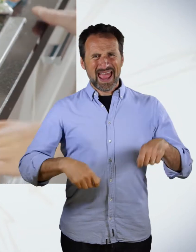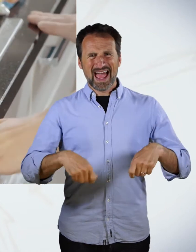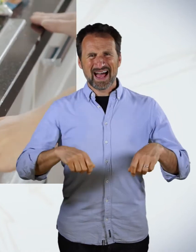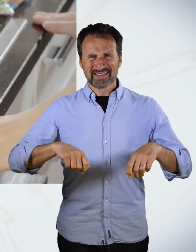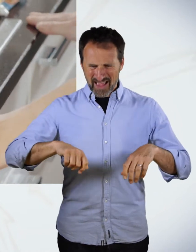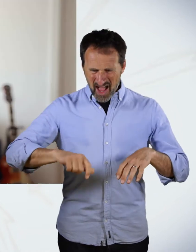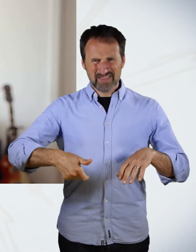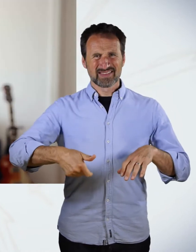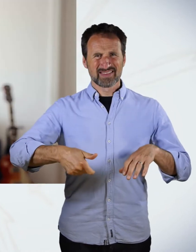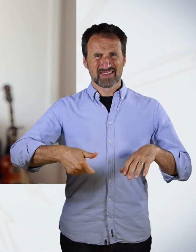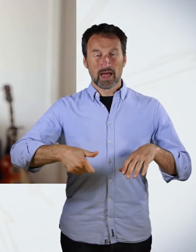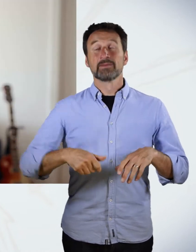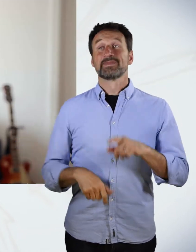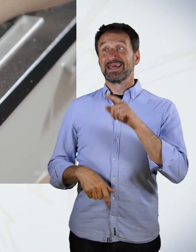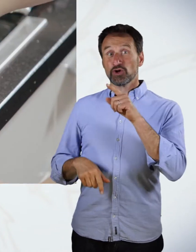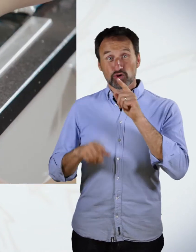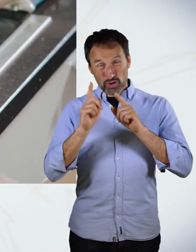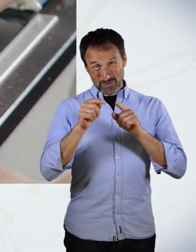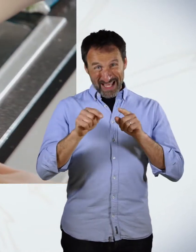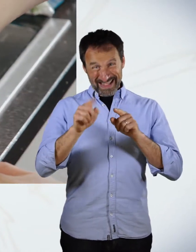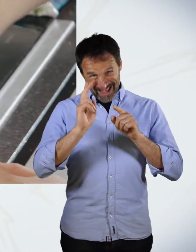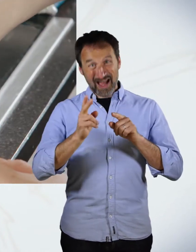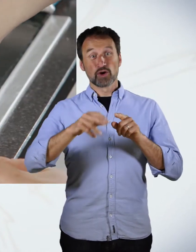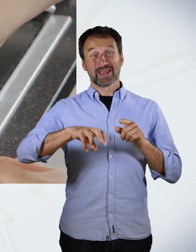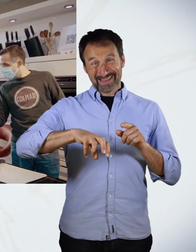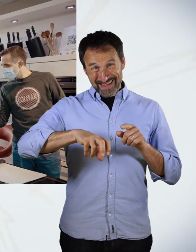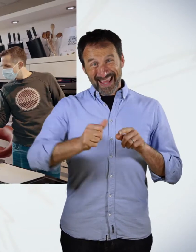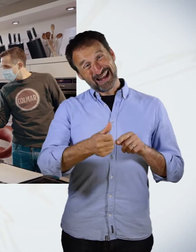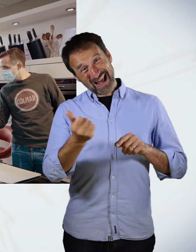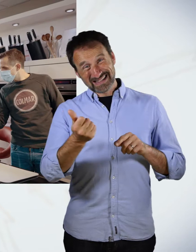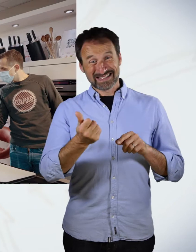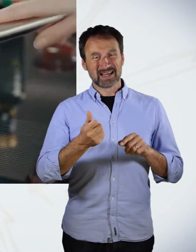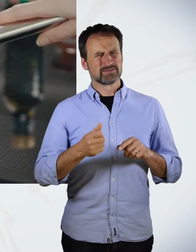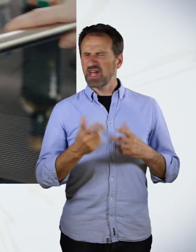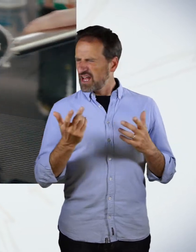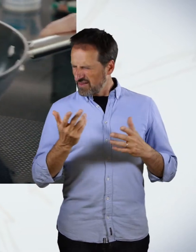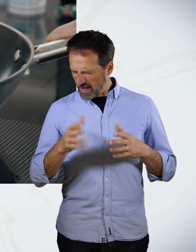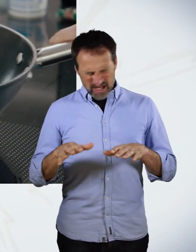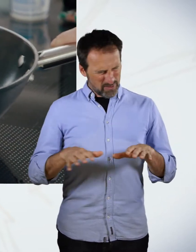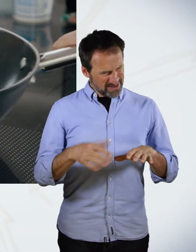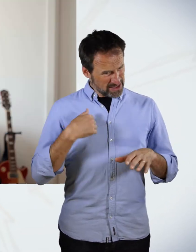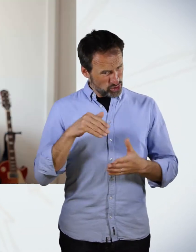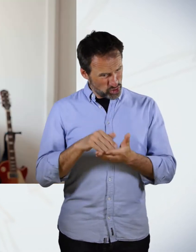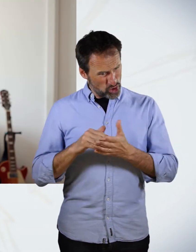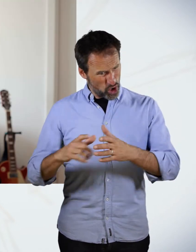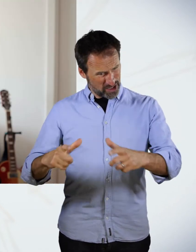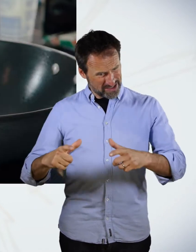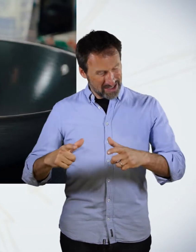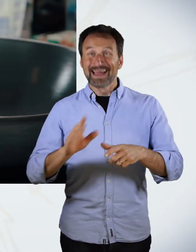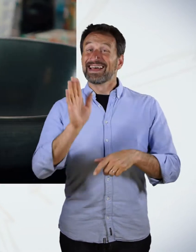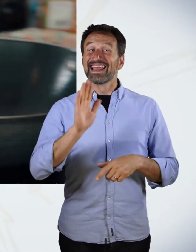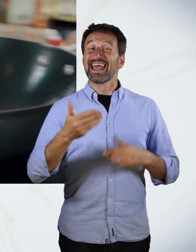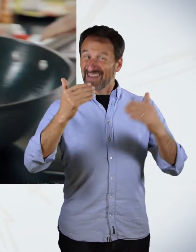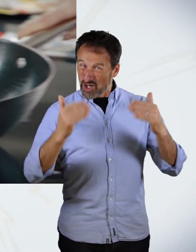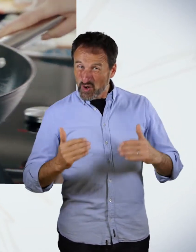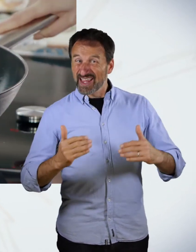hier und jetzt nach rechts drehen. Warte, welche Platte nehmen wir? Ich stell das mal hier so hin. Bin ich noch auf dem Serranfeld? Nee, weiter runter.